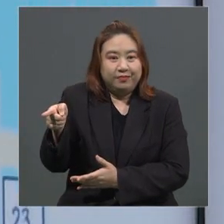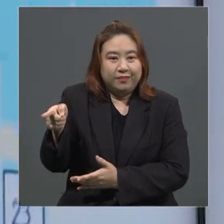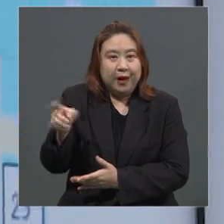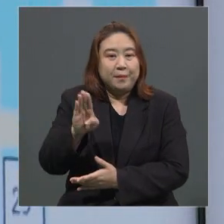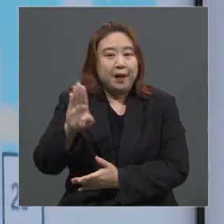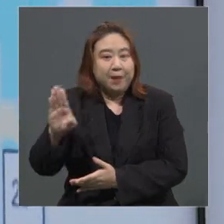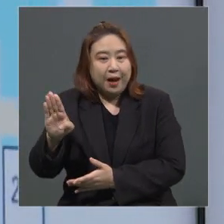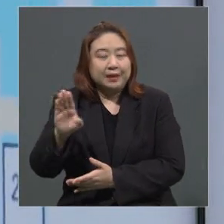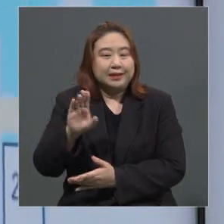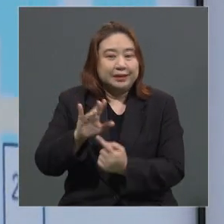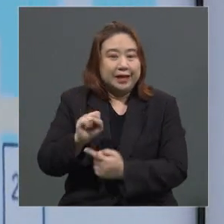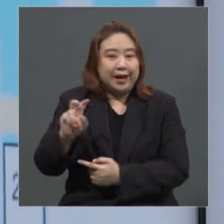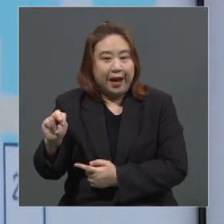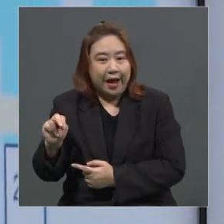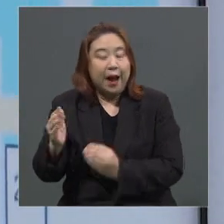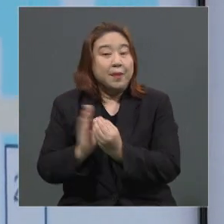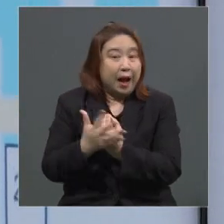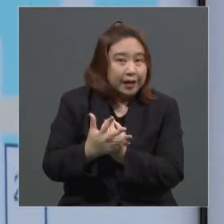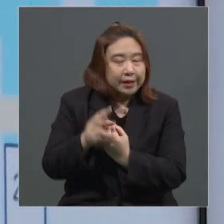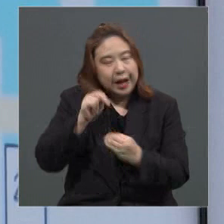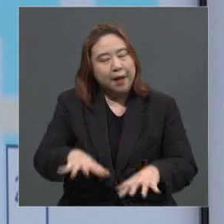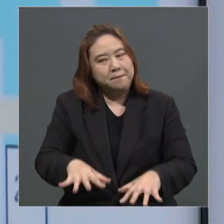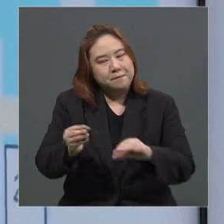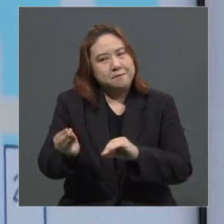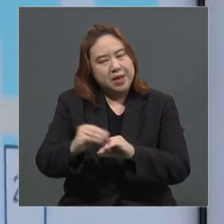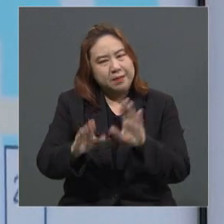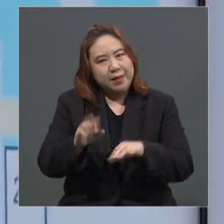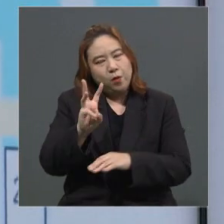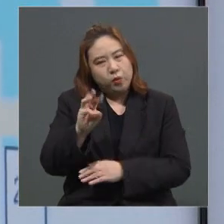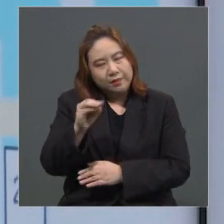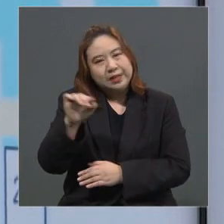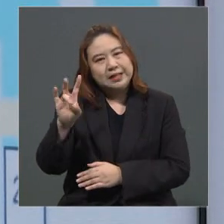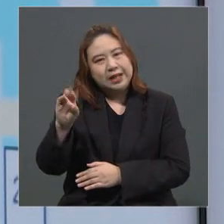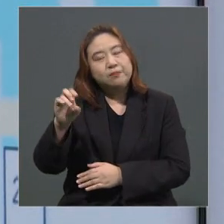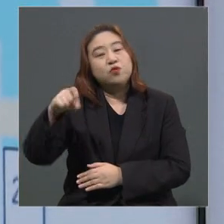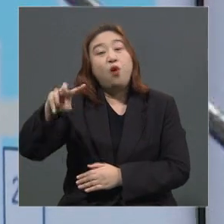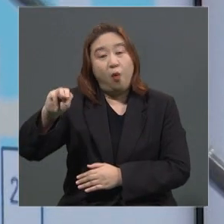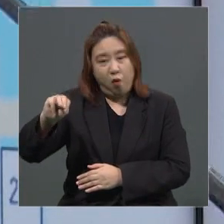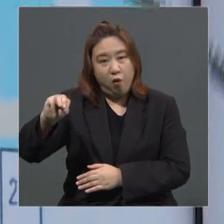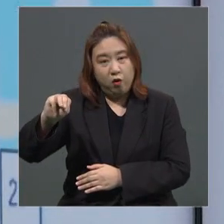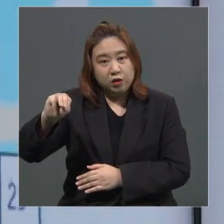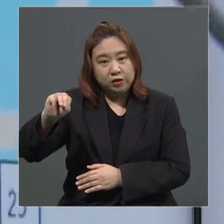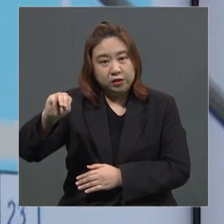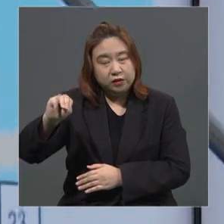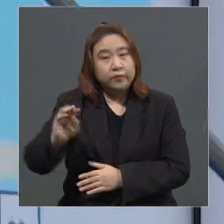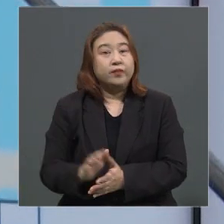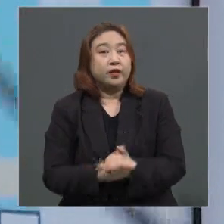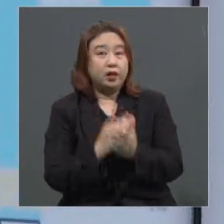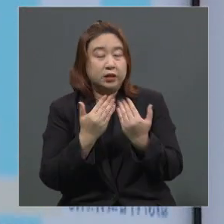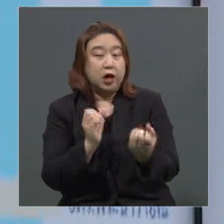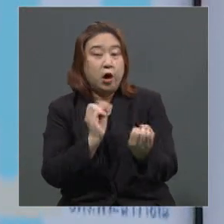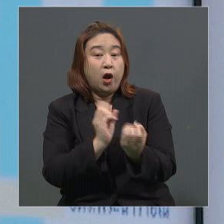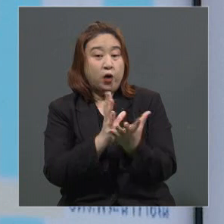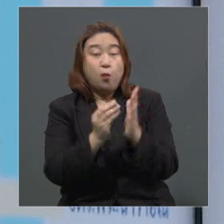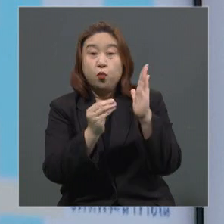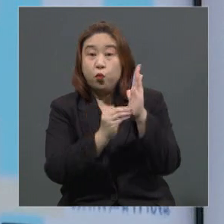งจะมีระดับน้ำเพิ่มขึ้นเนี่ยประมาณสัก60ถึง70เซนติเมตรจากปัจจุบันนะครับก็จะทำให้เห็นว่าถามว่ามีผลกระทบต่อกรุงเ